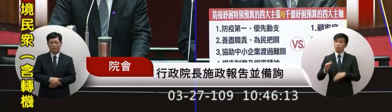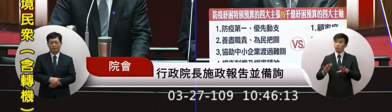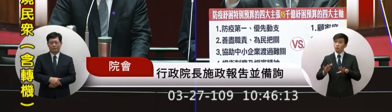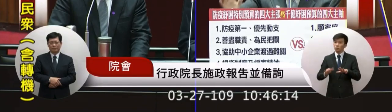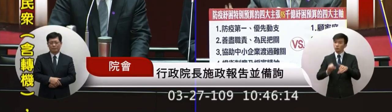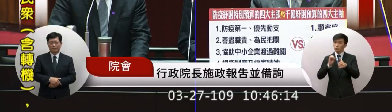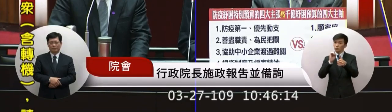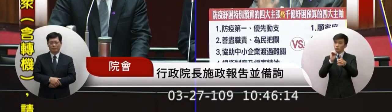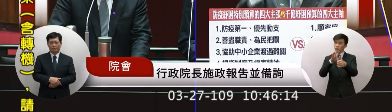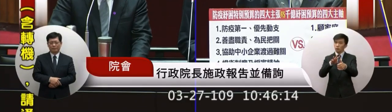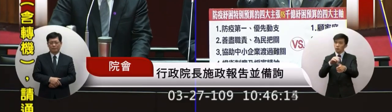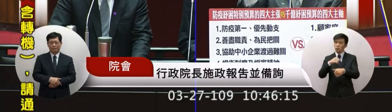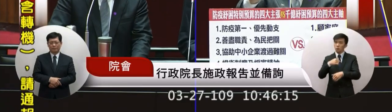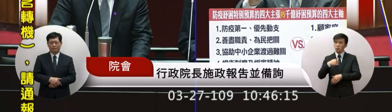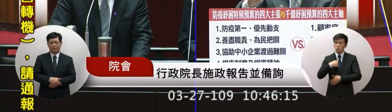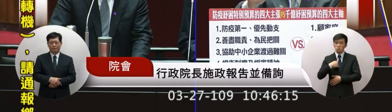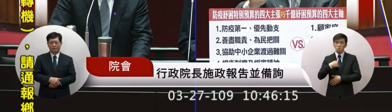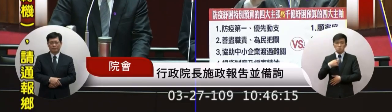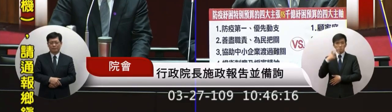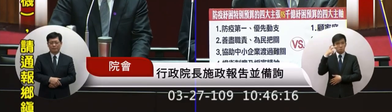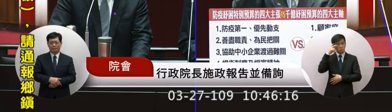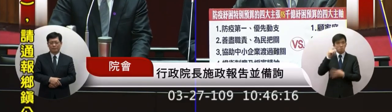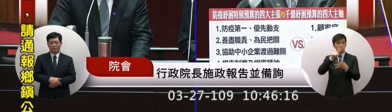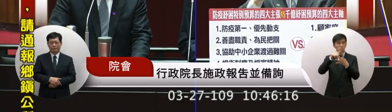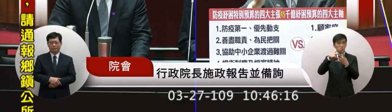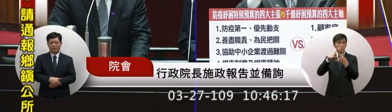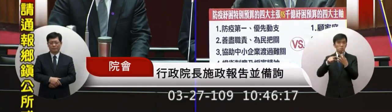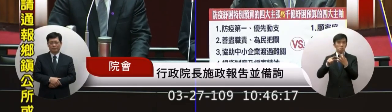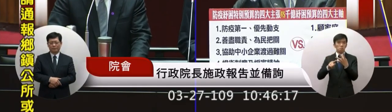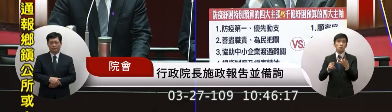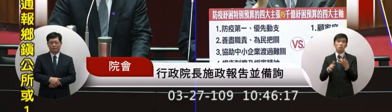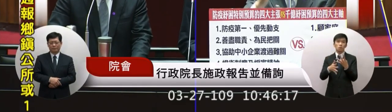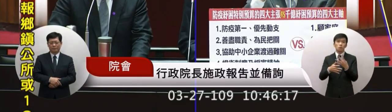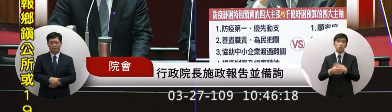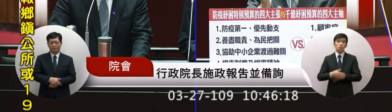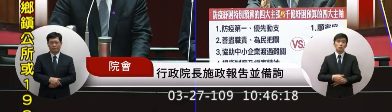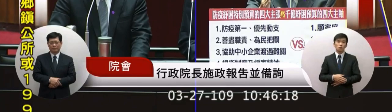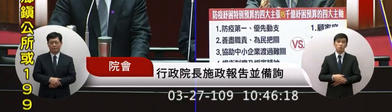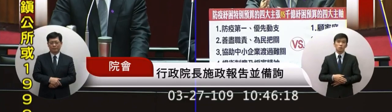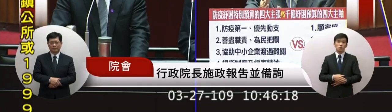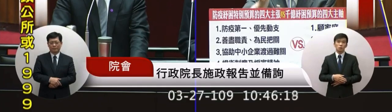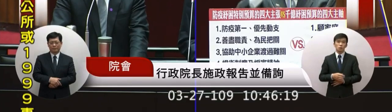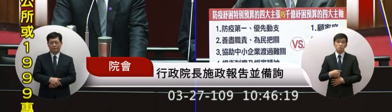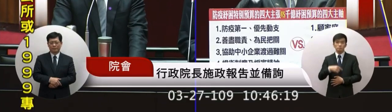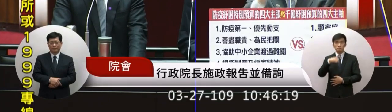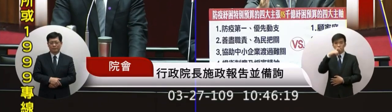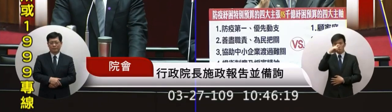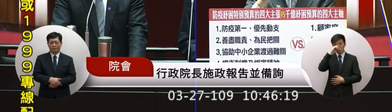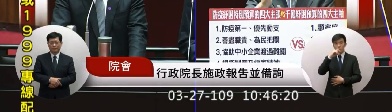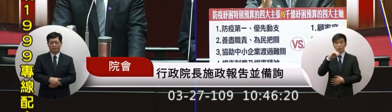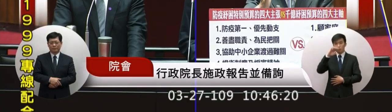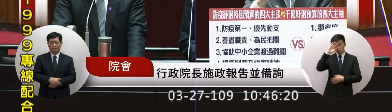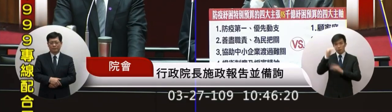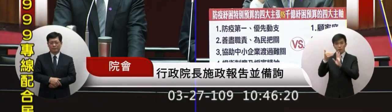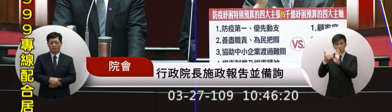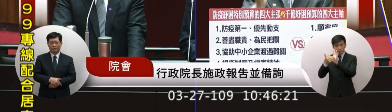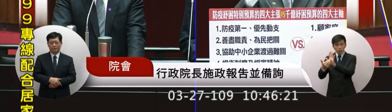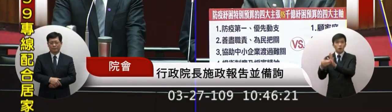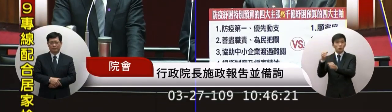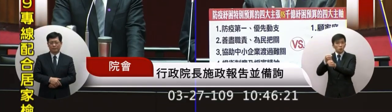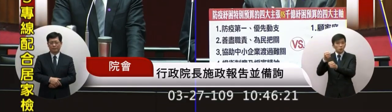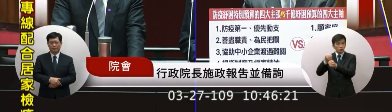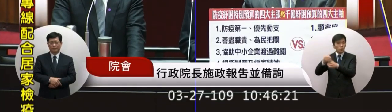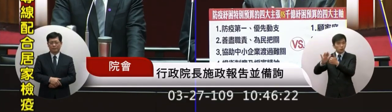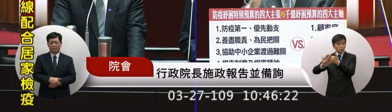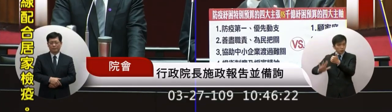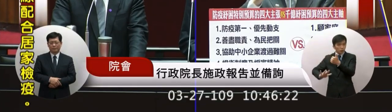讲，是安怎我有主张这4点，我认为在不妨碍、也不影响防疫工作的经